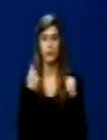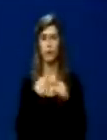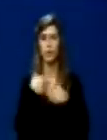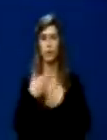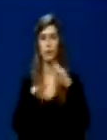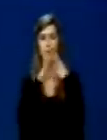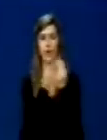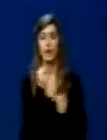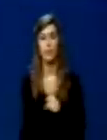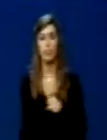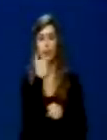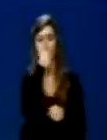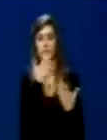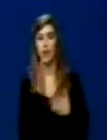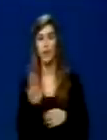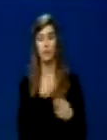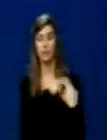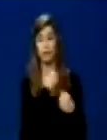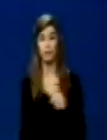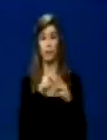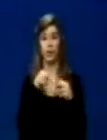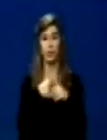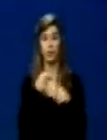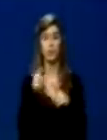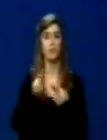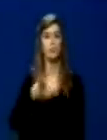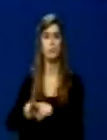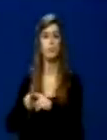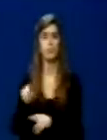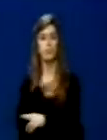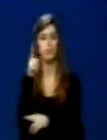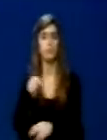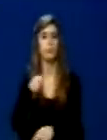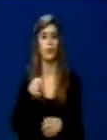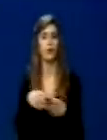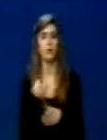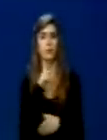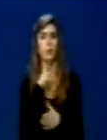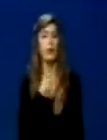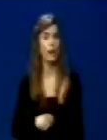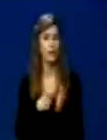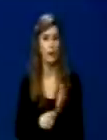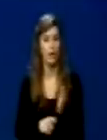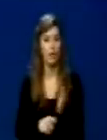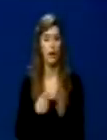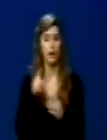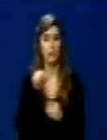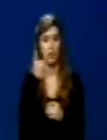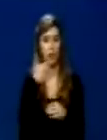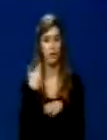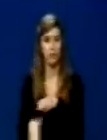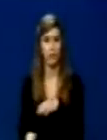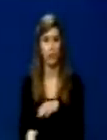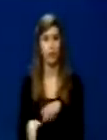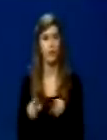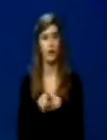që duhet të kryente AKP-ja kanë mbetur pesull për shkak të këtij mos kompletimit të bordit. Pra herën e parë në vonesën